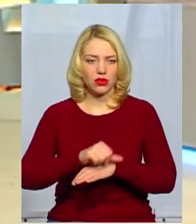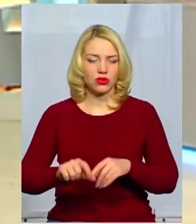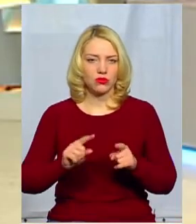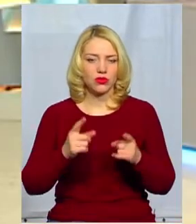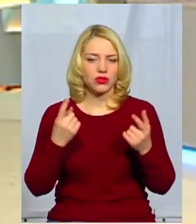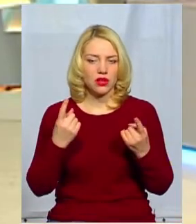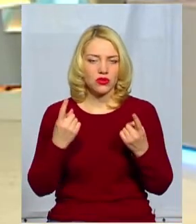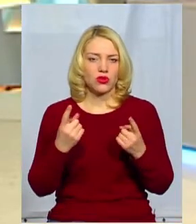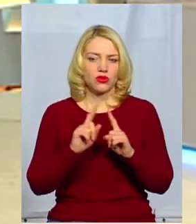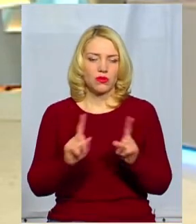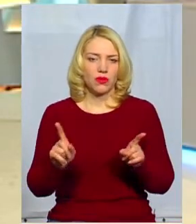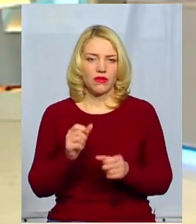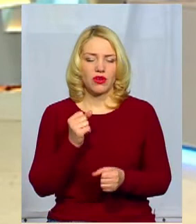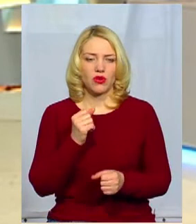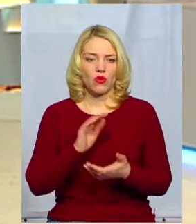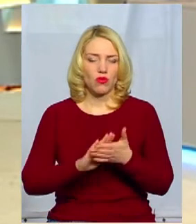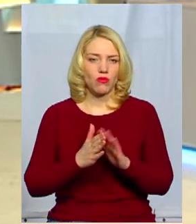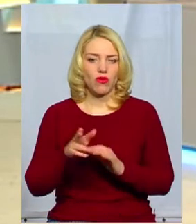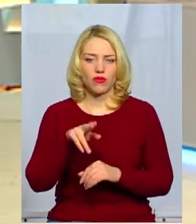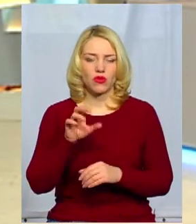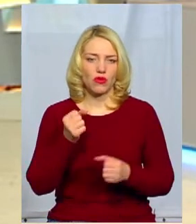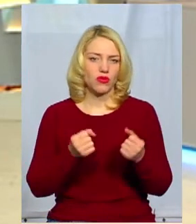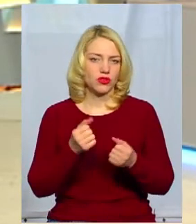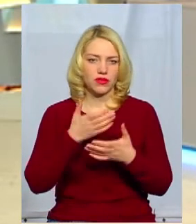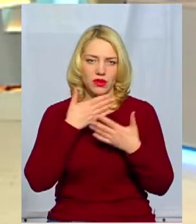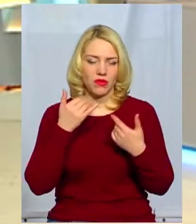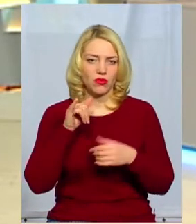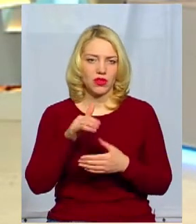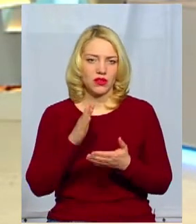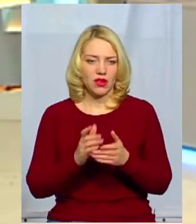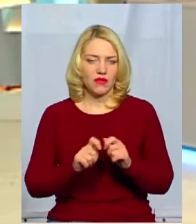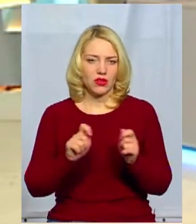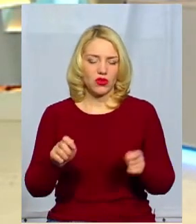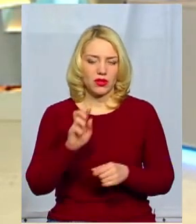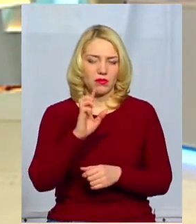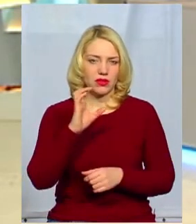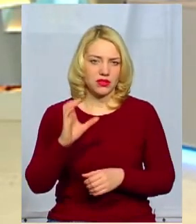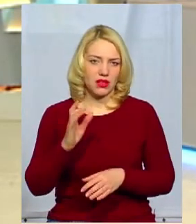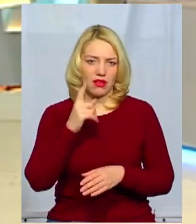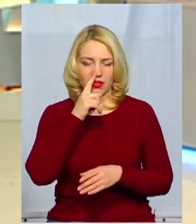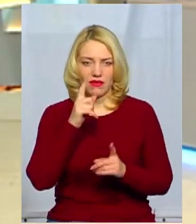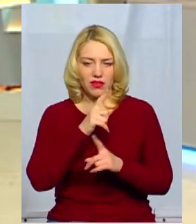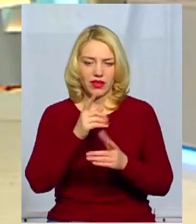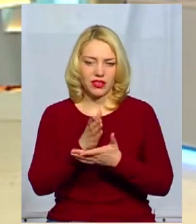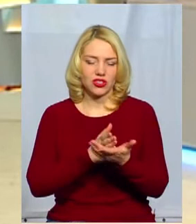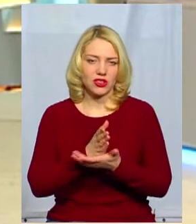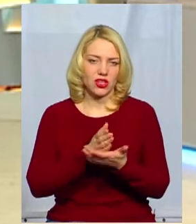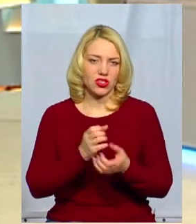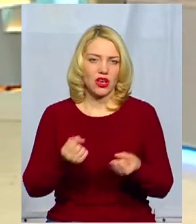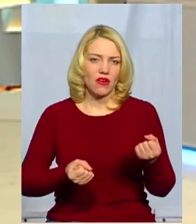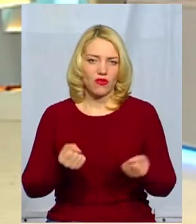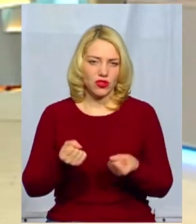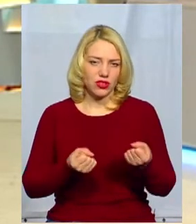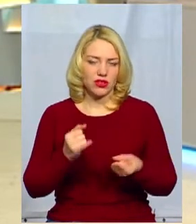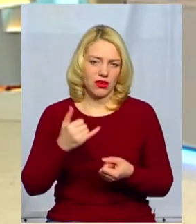якихось особливих умов ми до водіїв не висовуємо. В них є відкрита категорія БЦ, невеликий стаж роботи, він приходить до нас